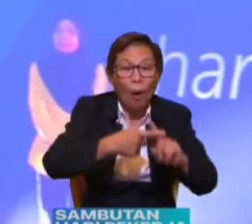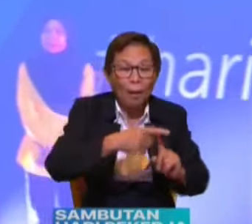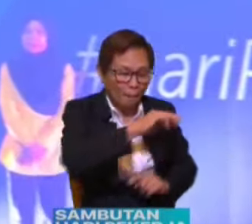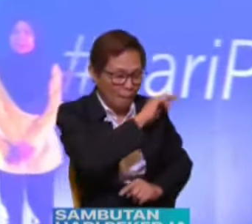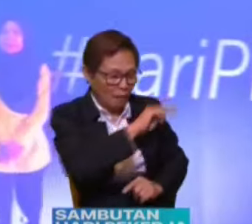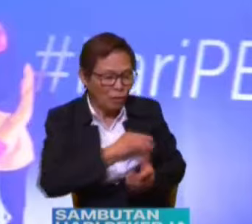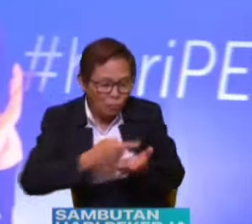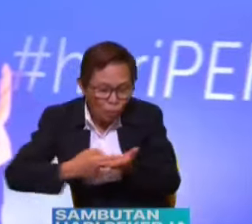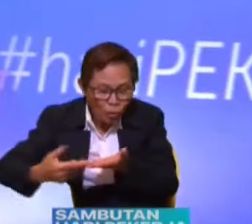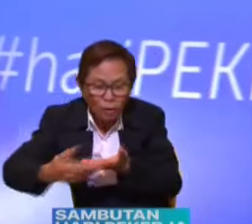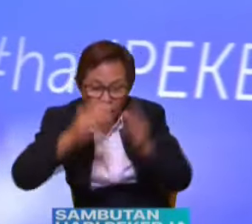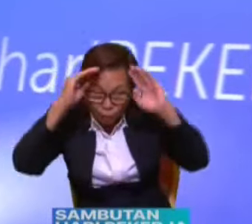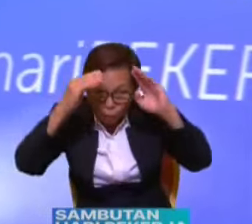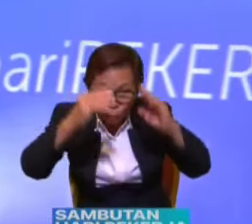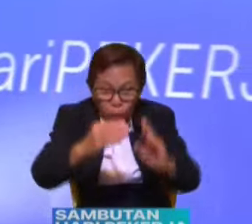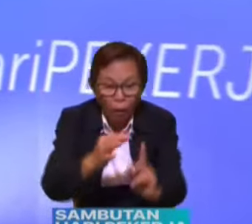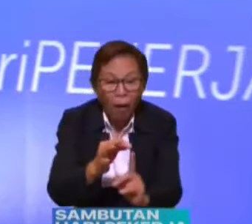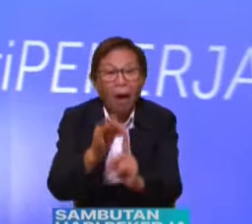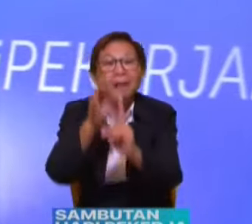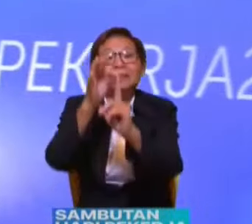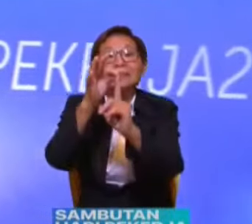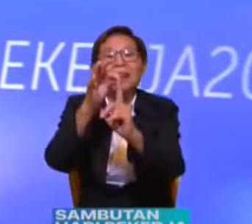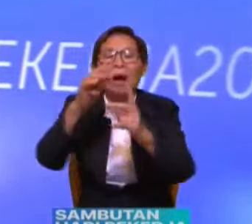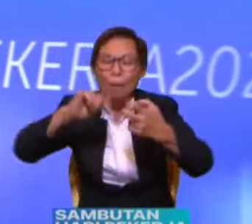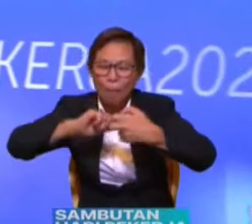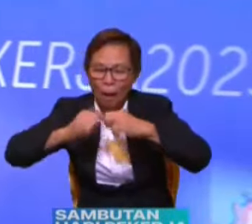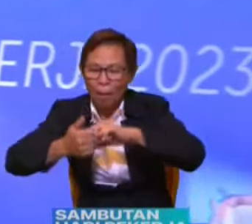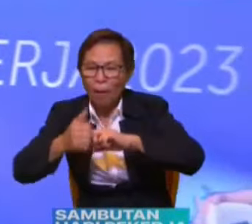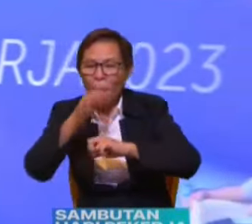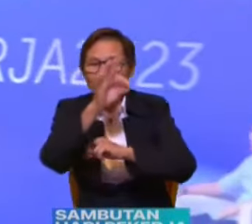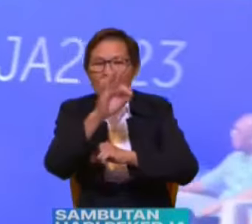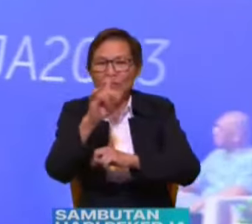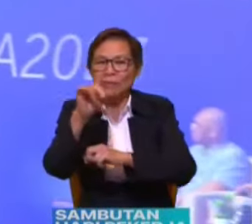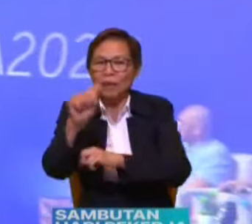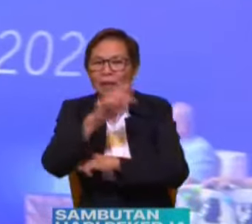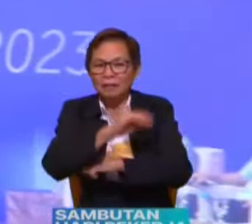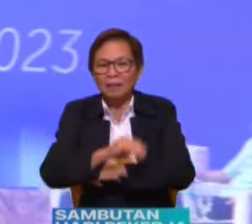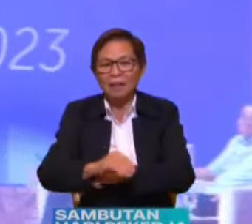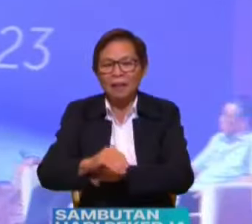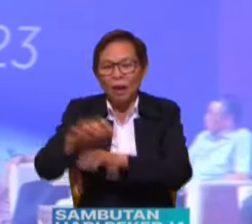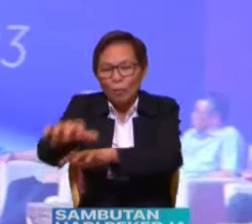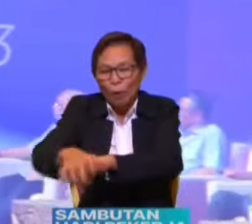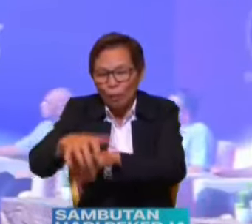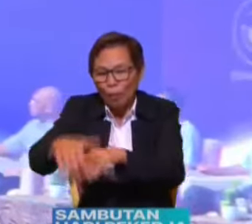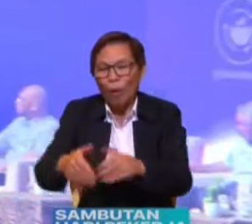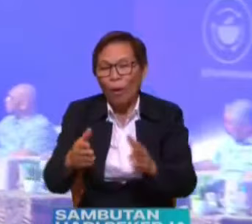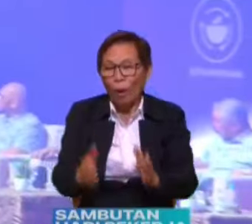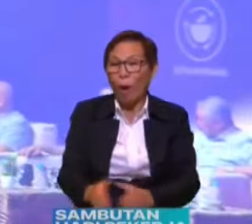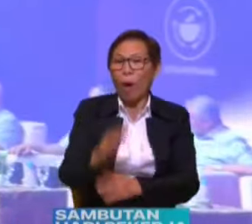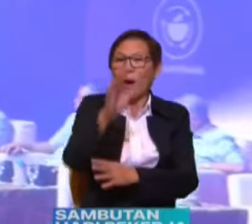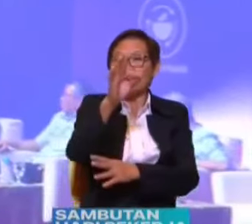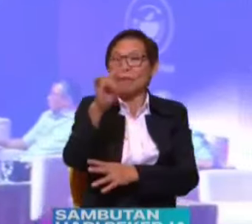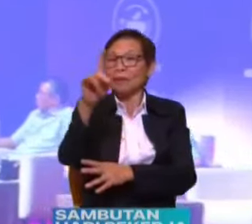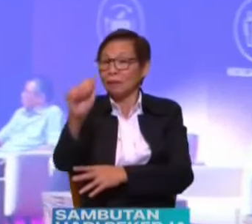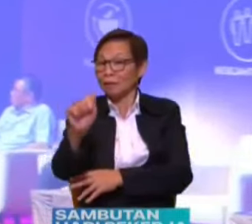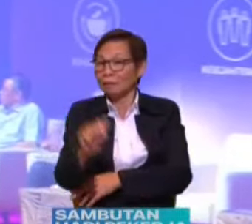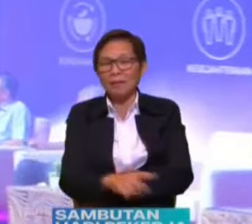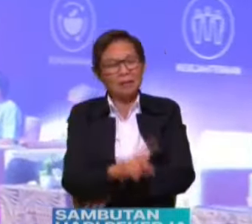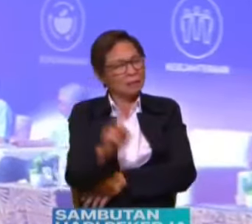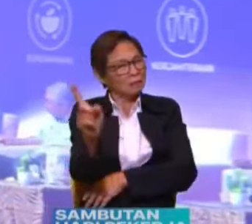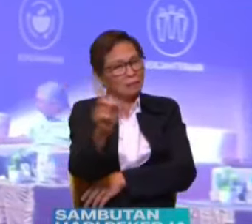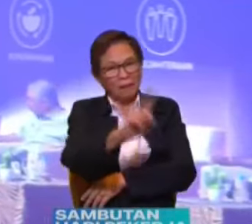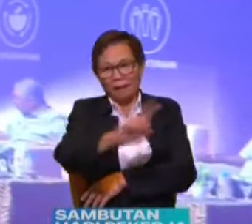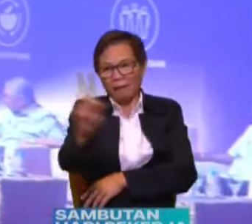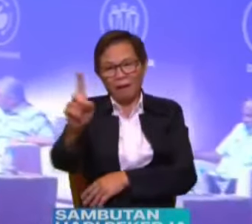berikan tumpuan khas kepada permasalahan felda dan peneroka felda. Ini supaya jangan ada